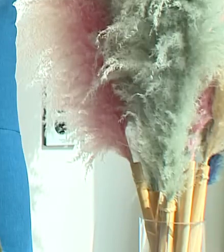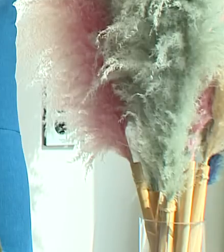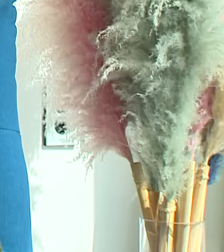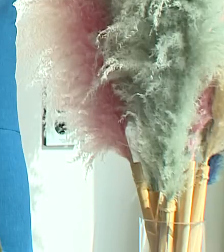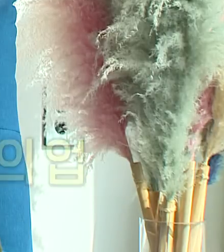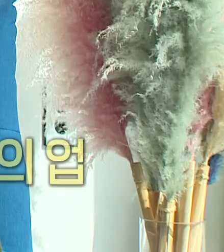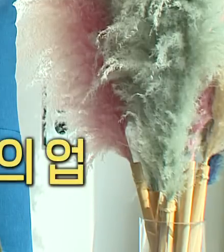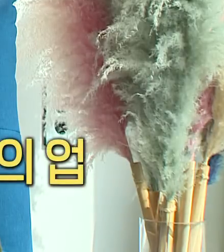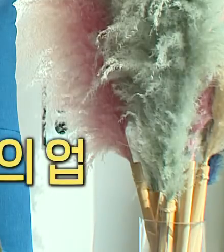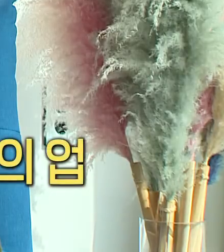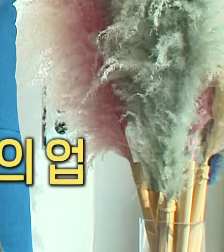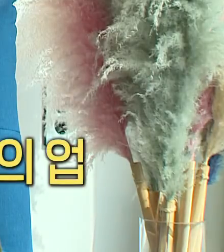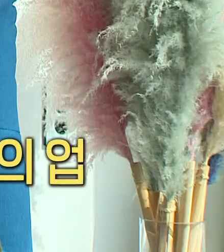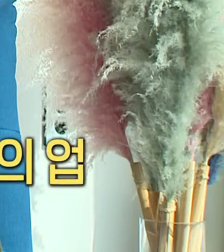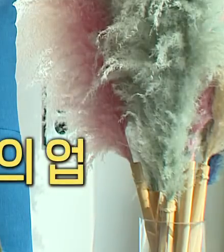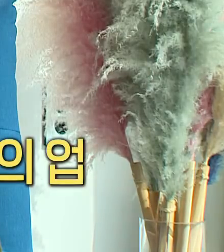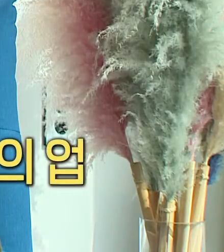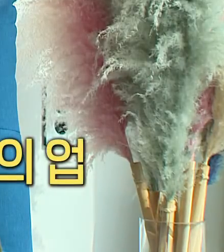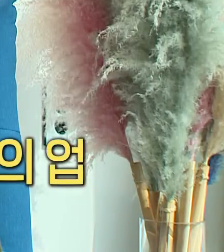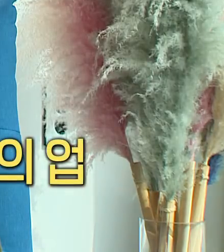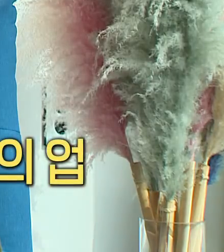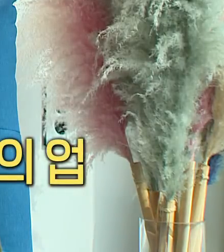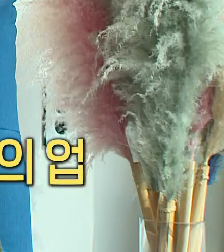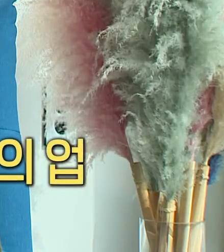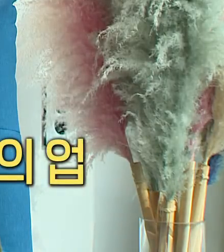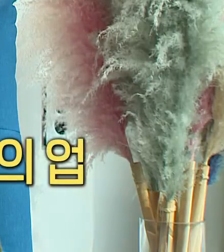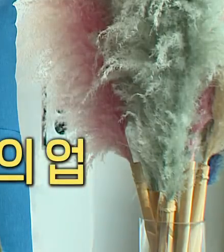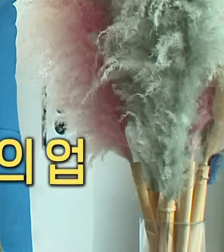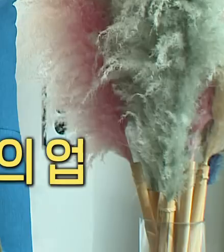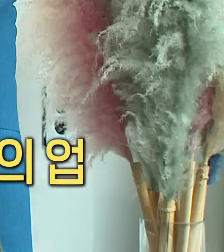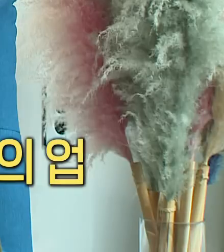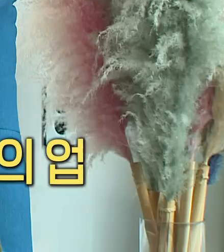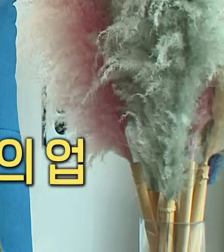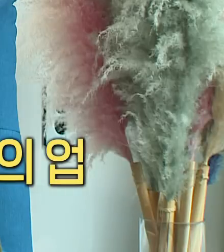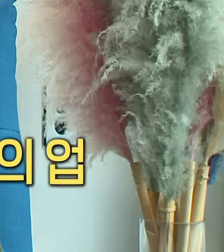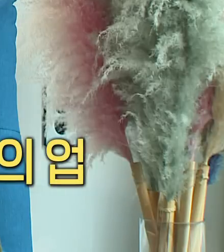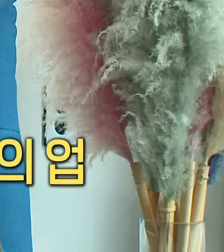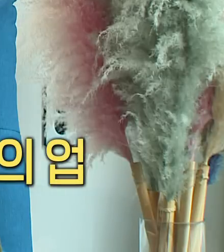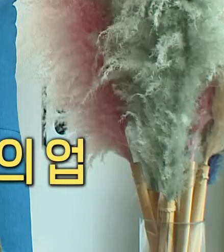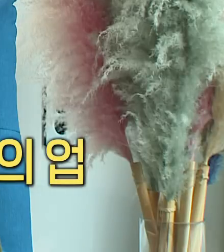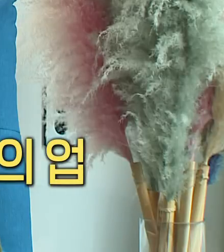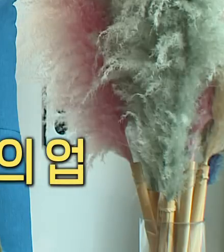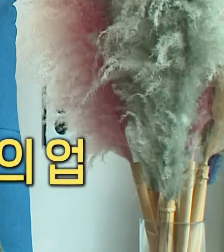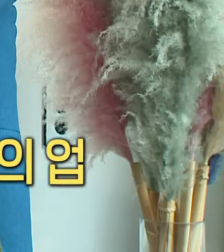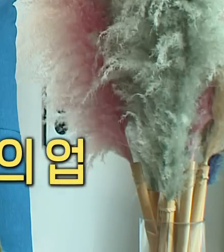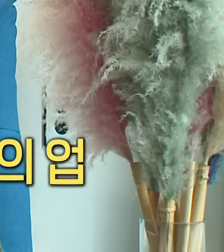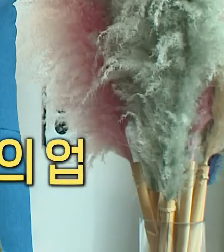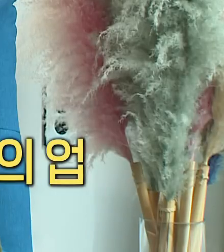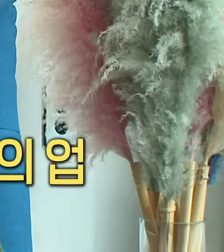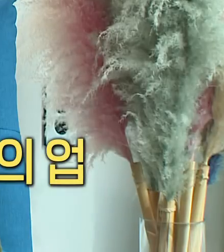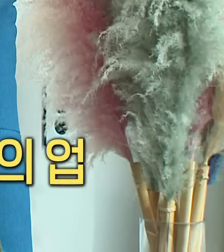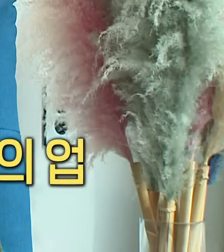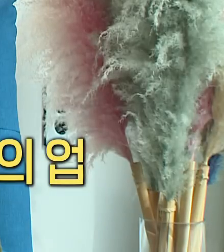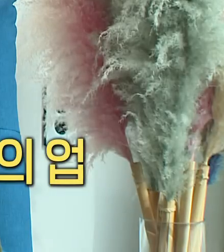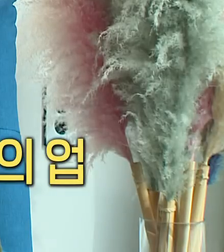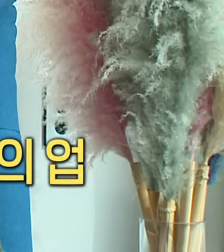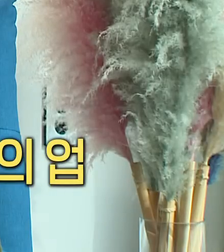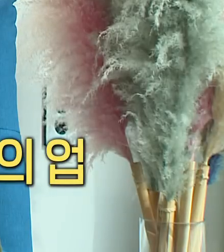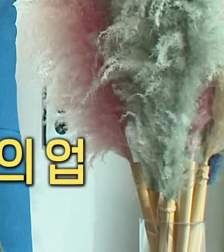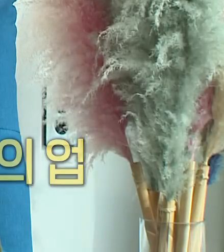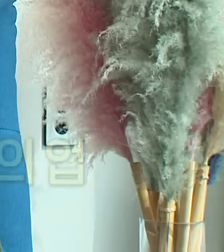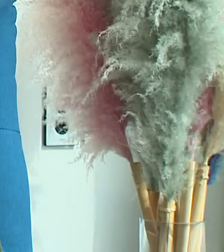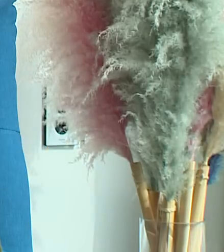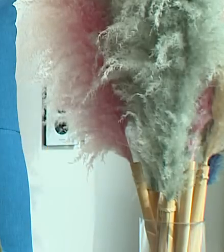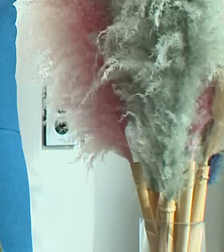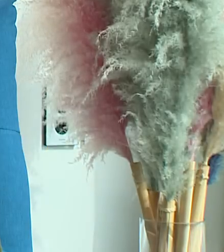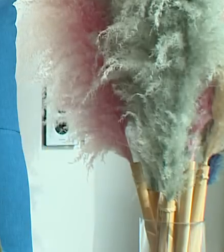내가 전생에 복을 많이 지었나 내가 전생에 박복하게 살았나 스스로 판단해 볼 수가 있습니다